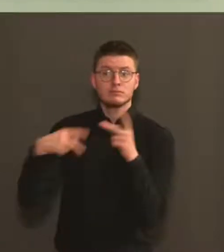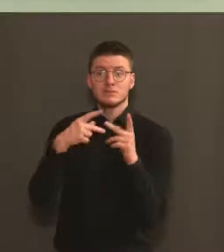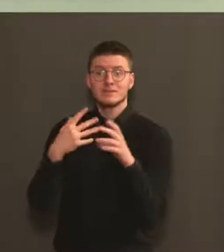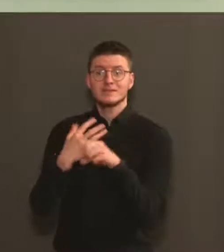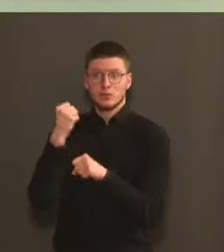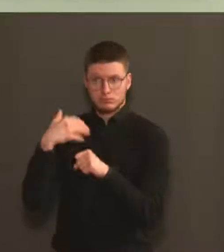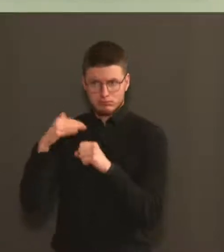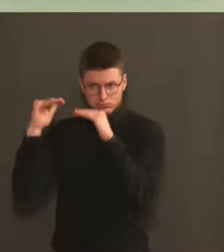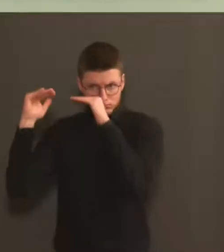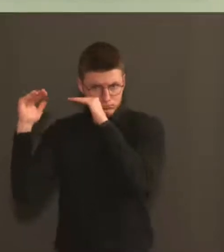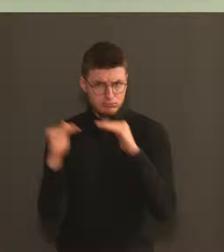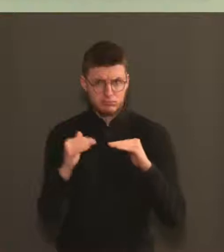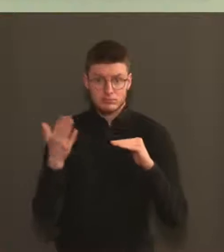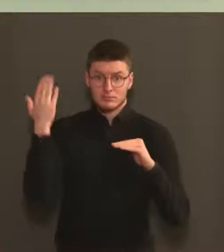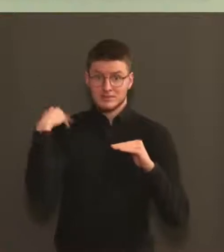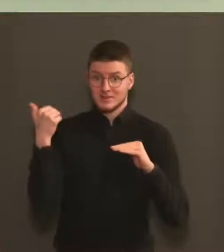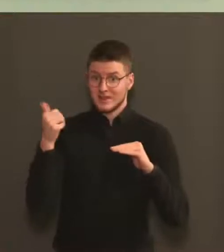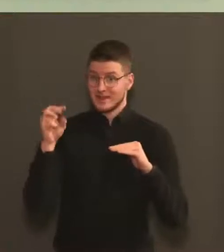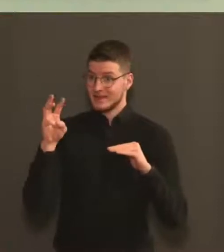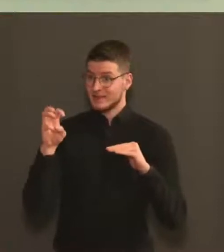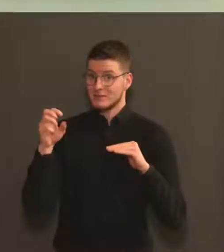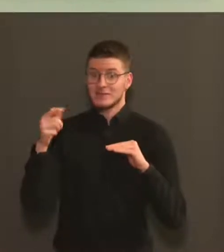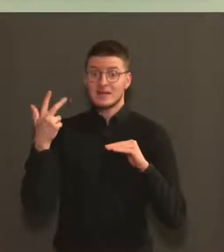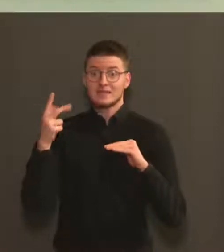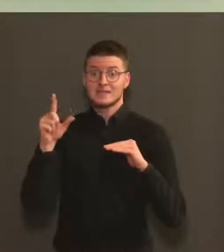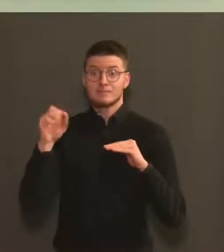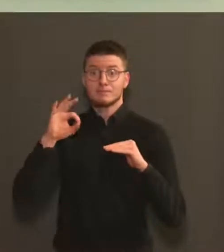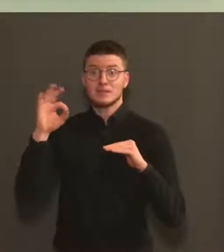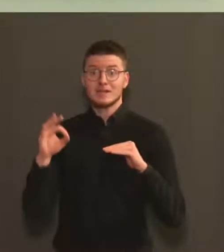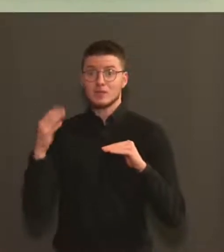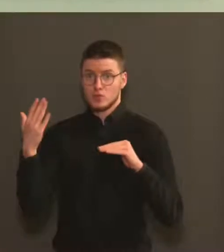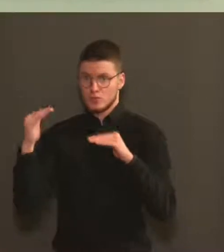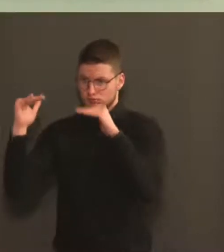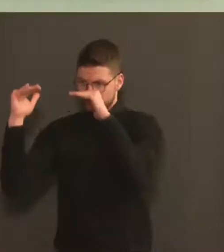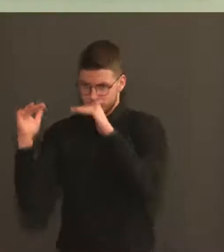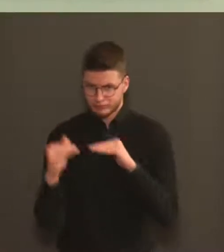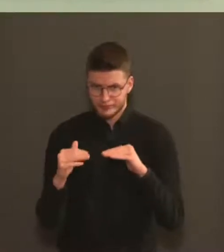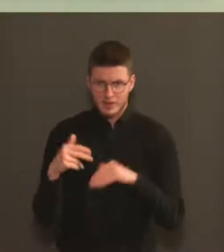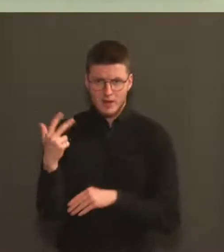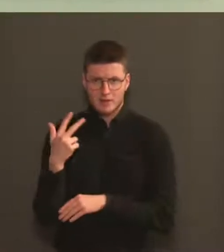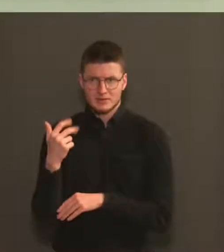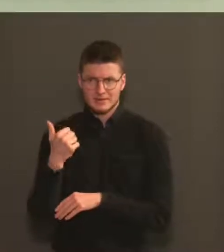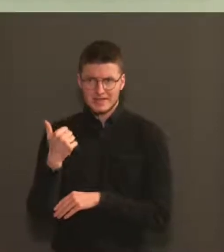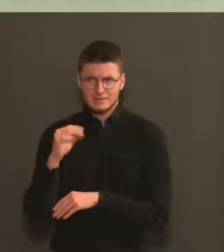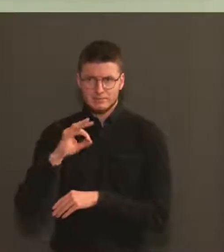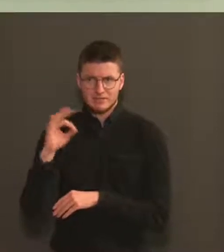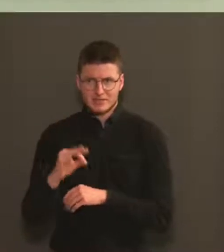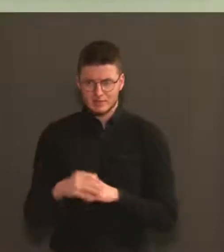met 36%. Vermoedelijk te danken aan de vaccinatie.